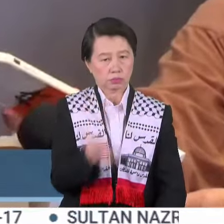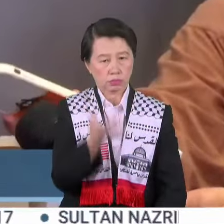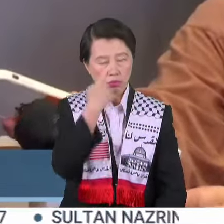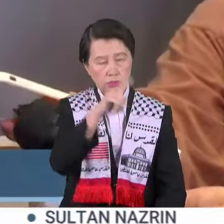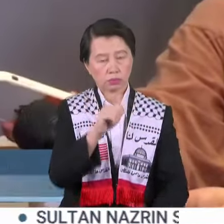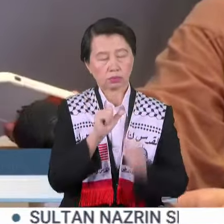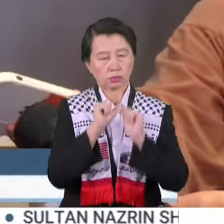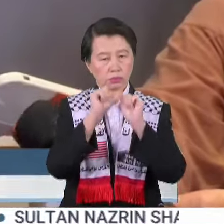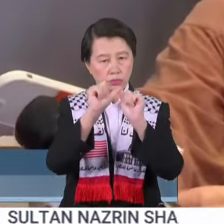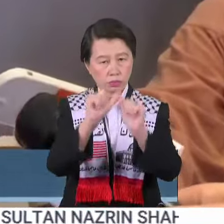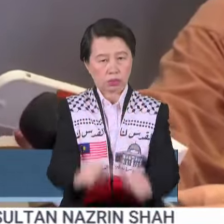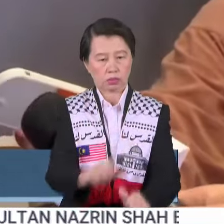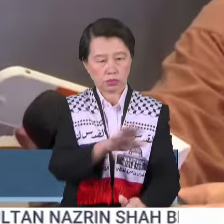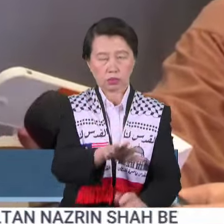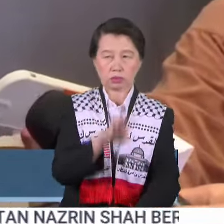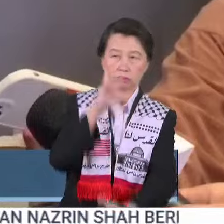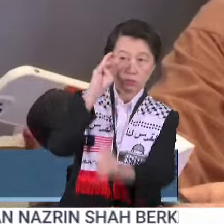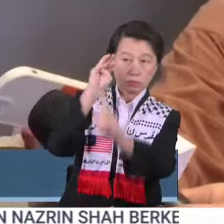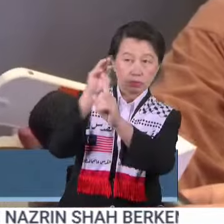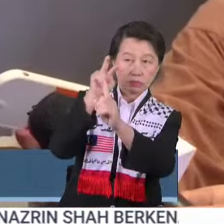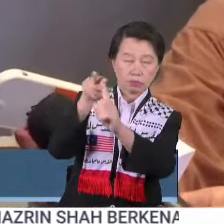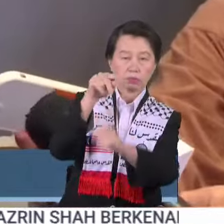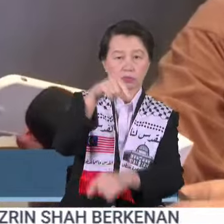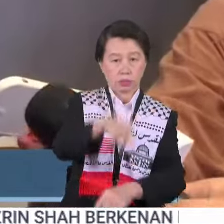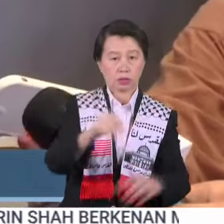ourue our missionion